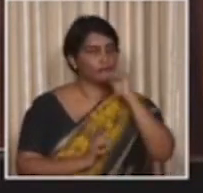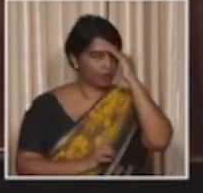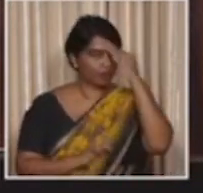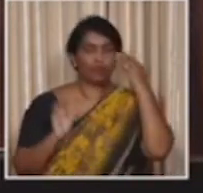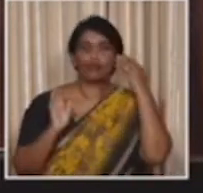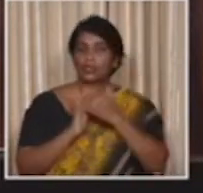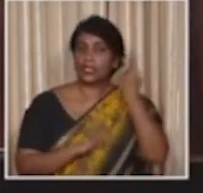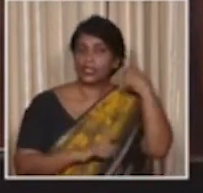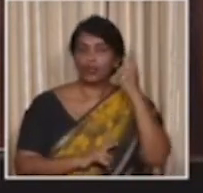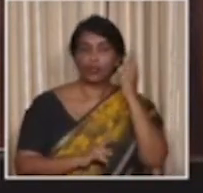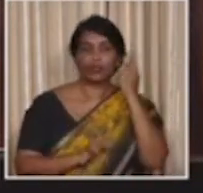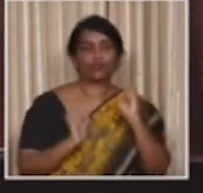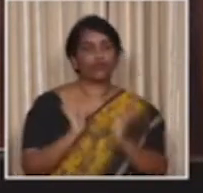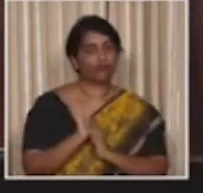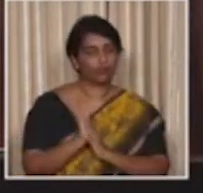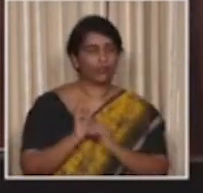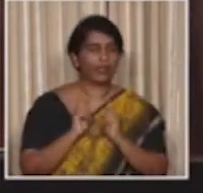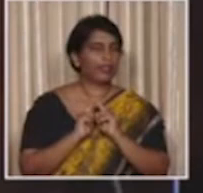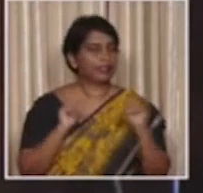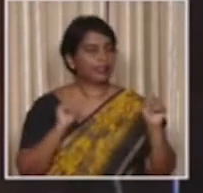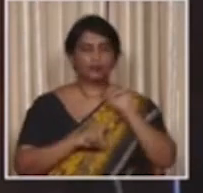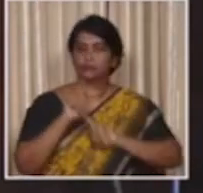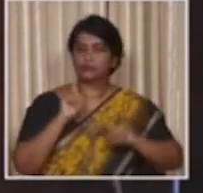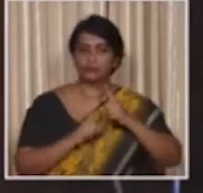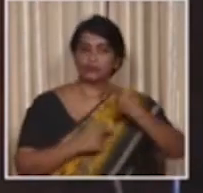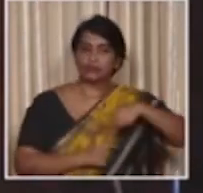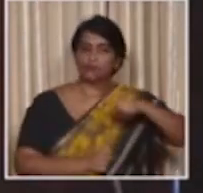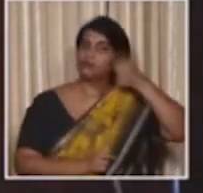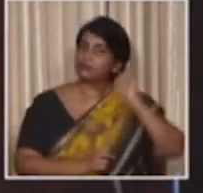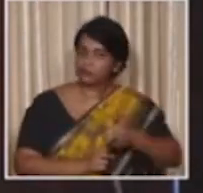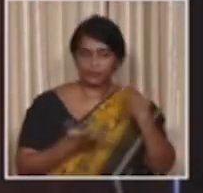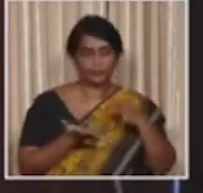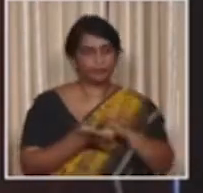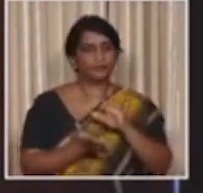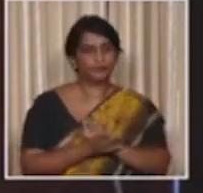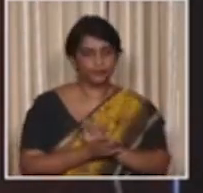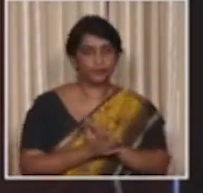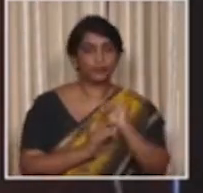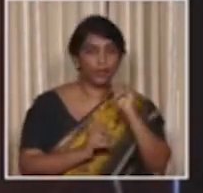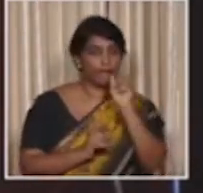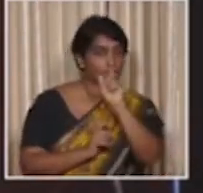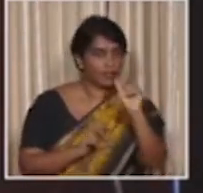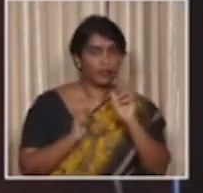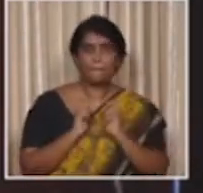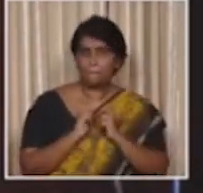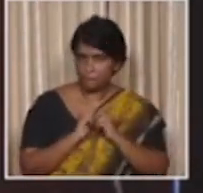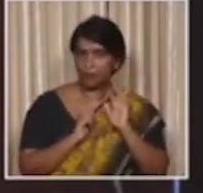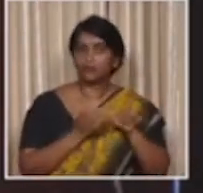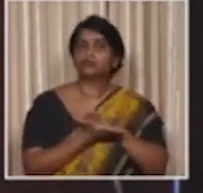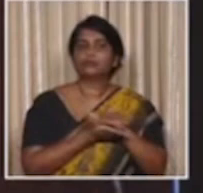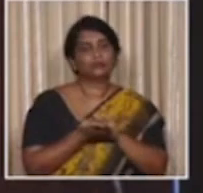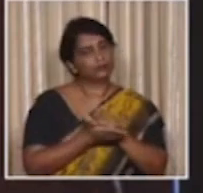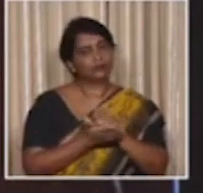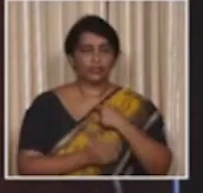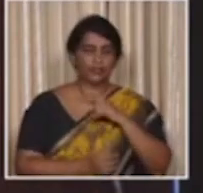පිළිබඳව ඊයේ මුදල් කාර්ය සභාවේ දීර්ඝ වශයෙන් සාකච්ඡා කළා. සියලුම දෙනා එකඟතාවයකට ආවා. තොර යම් වචනවල ප්‍රශ්නයක් තියෙනවා නම් ඒක නිවැරදි කරගන්න